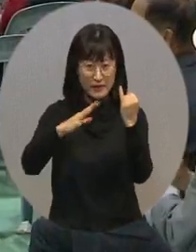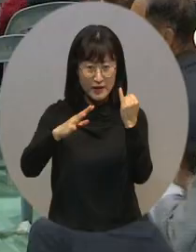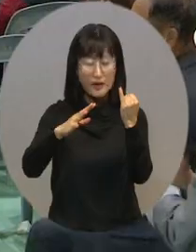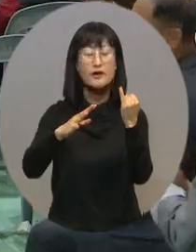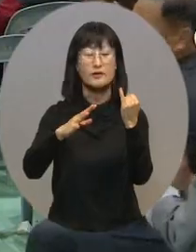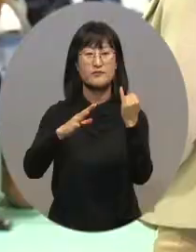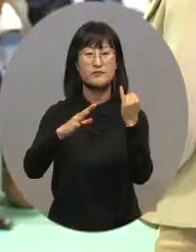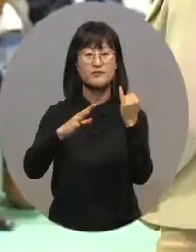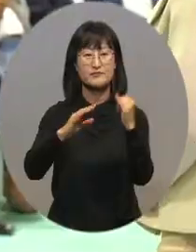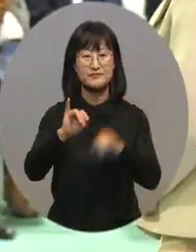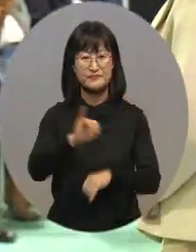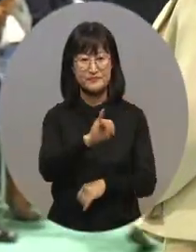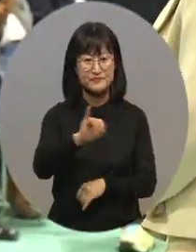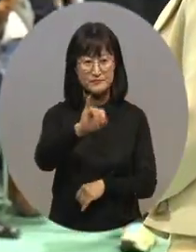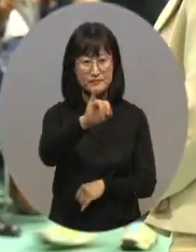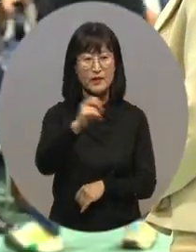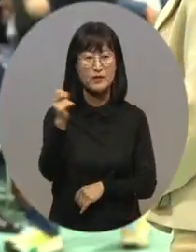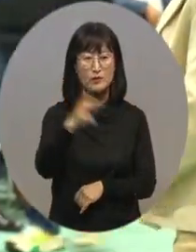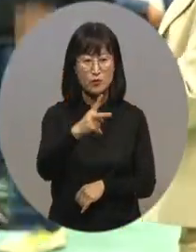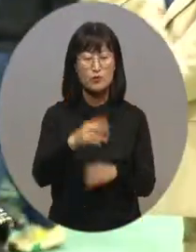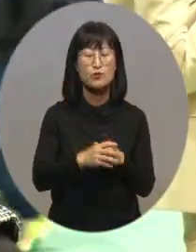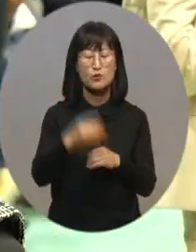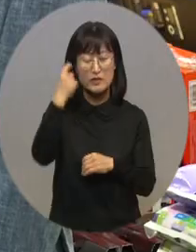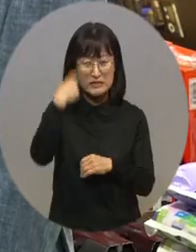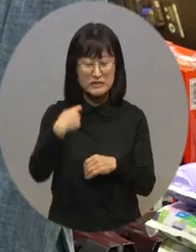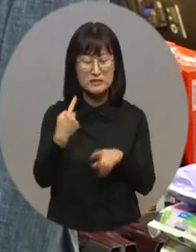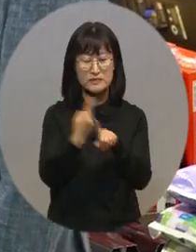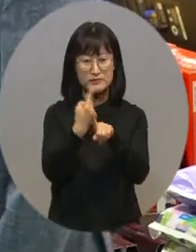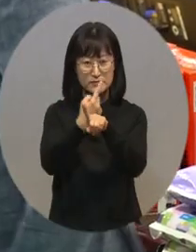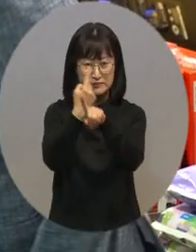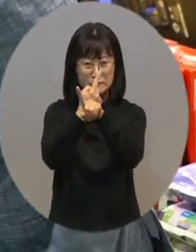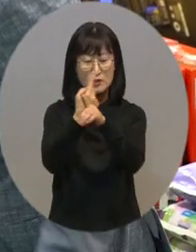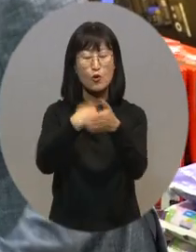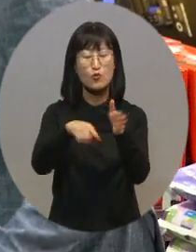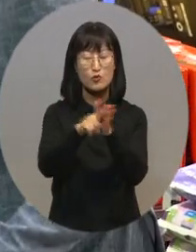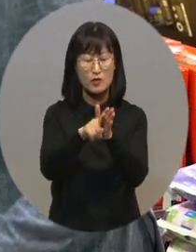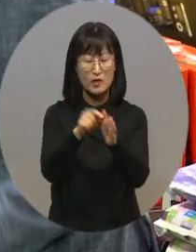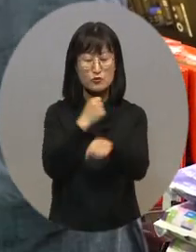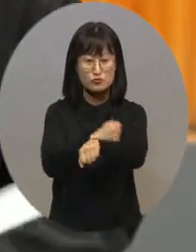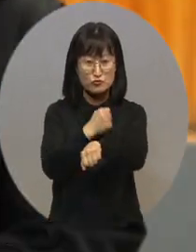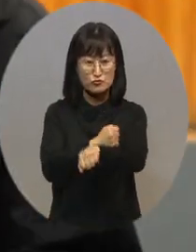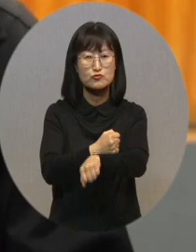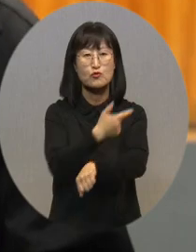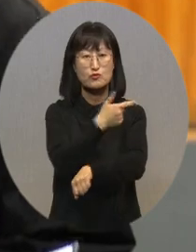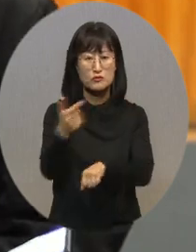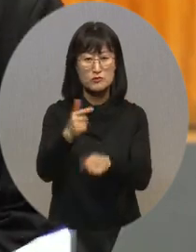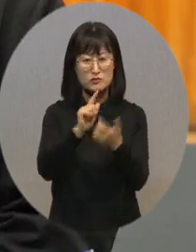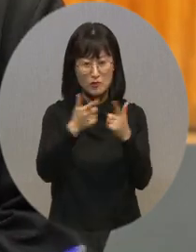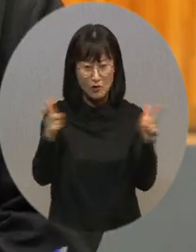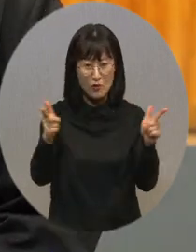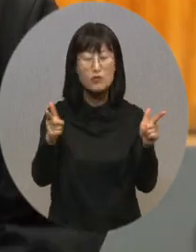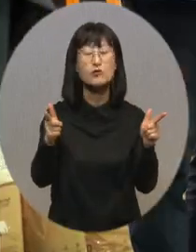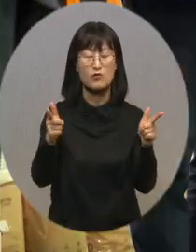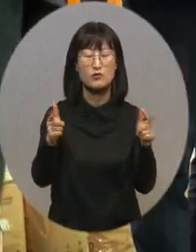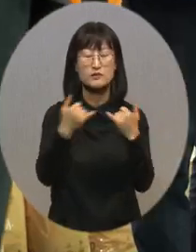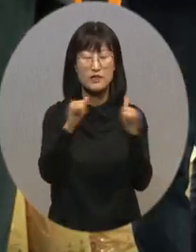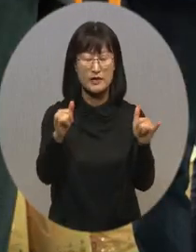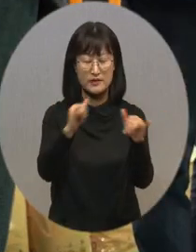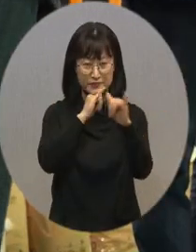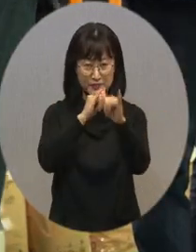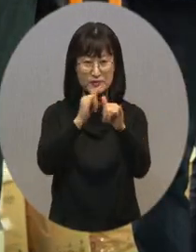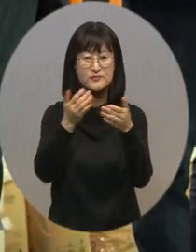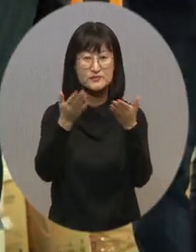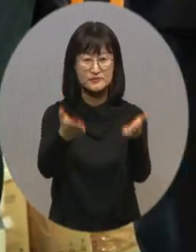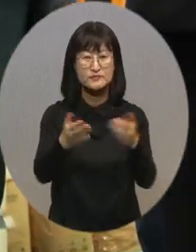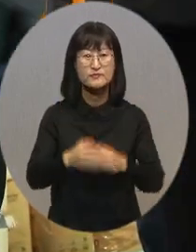시작으로 장애인의 복지 증대와 인식 개선에 앞장선 장애인 복지 유공자와 장애의 어려움을 극복한 장애인을 발굴해